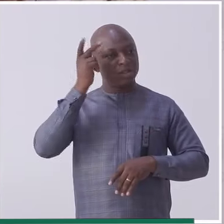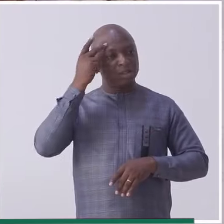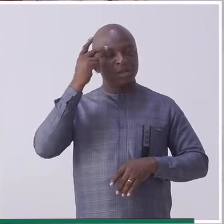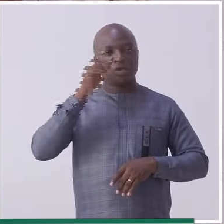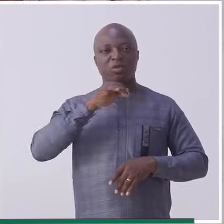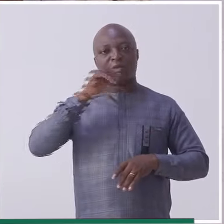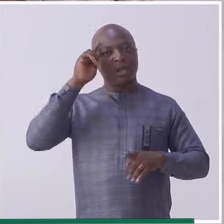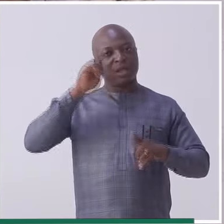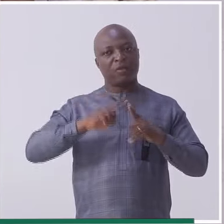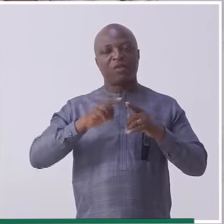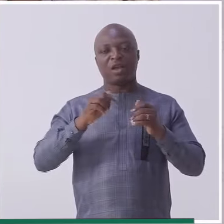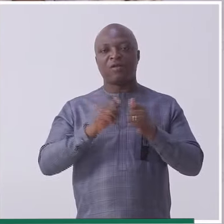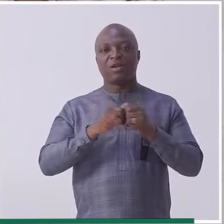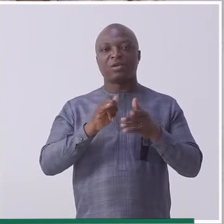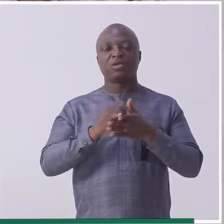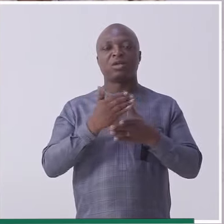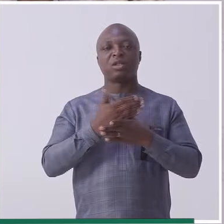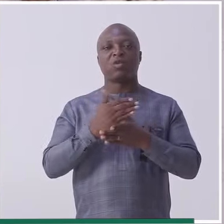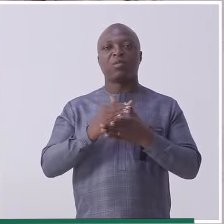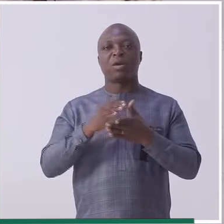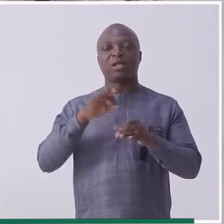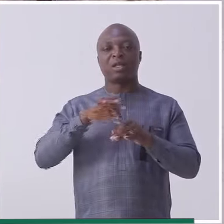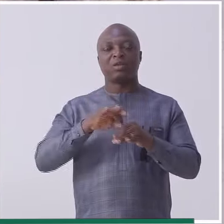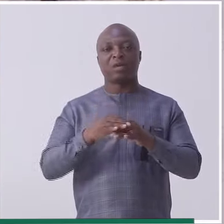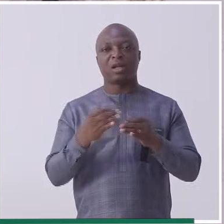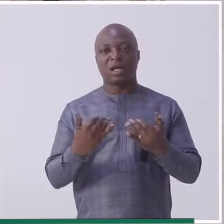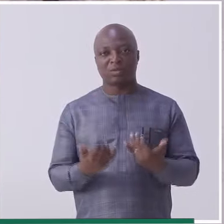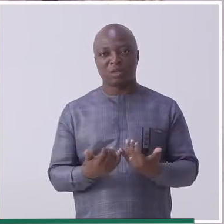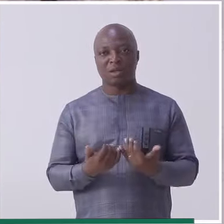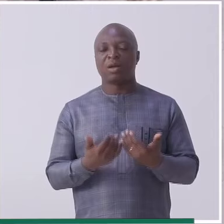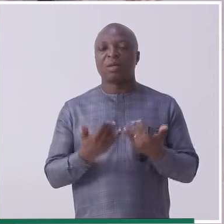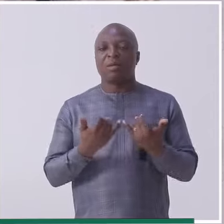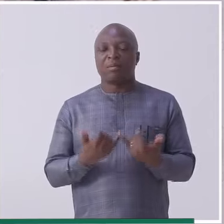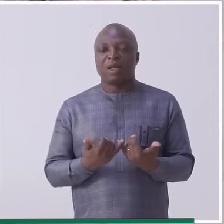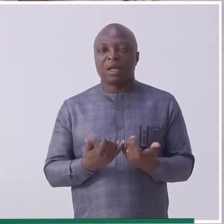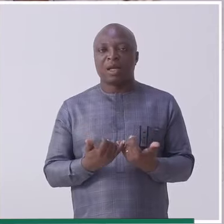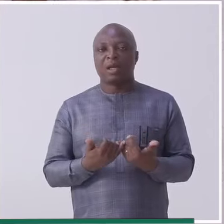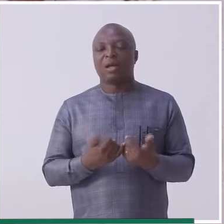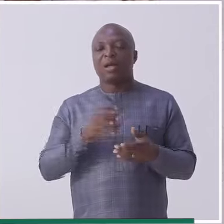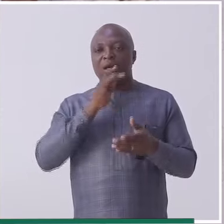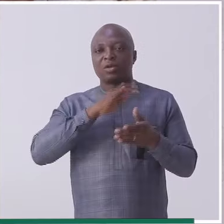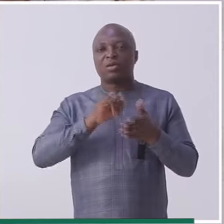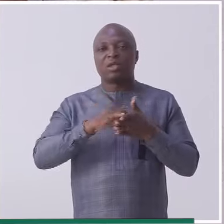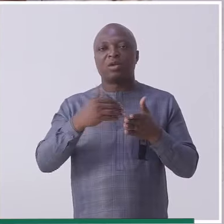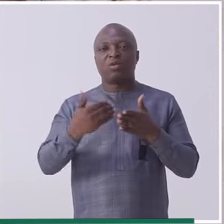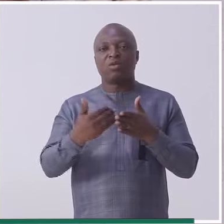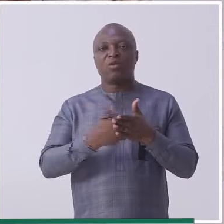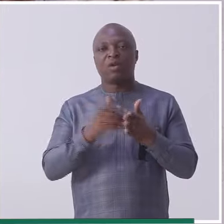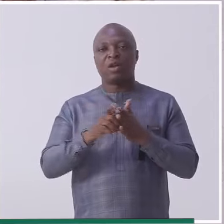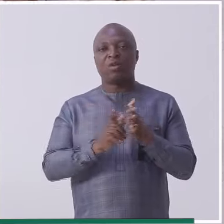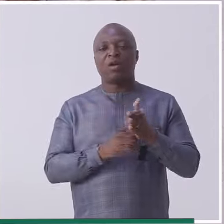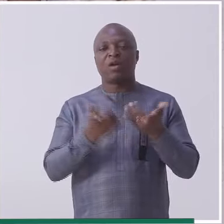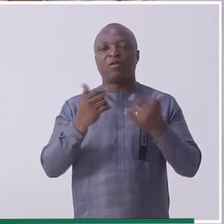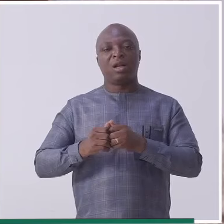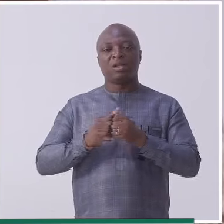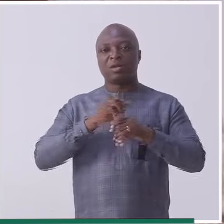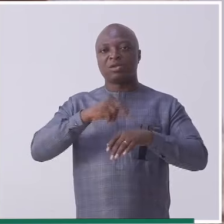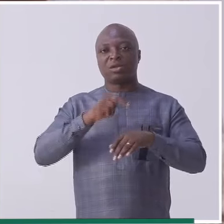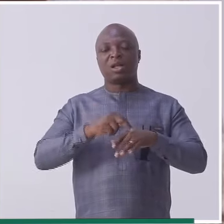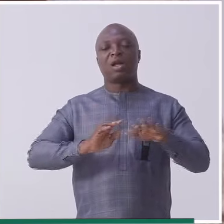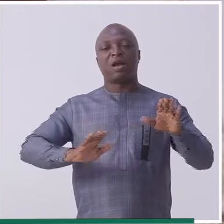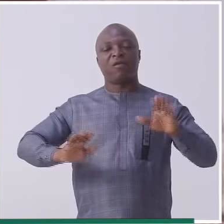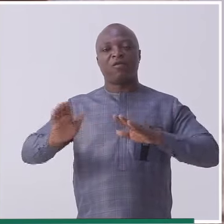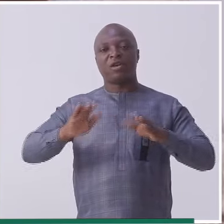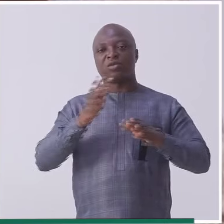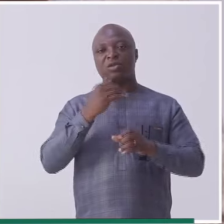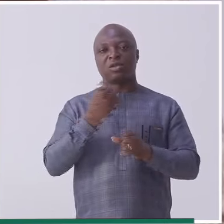d'avis avec le découpage électoral actuel. Maintenant, est-ce que cette nouvelle donne vient résoudre ce problème? Alors pour